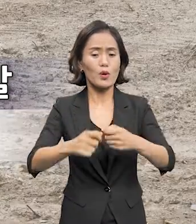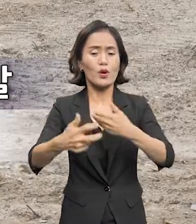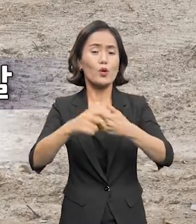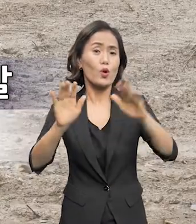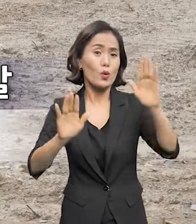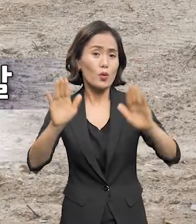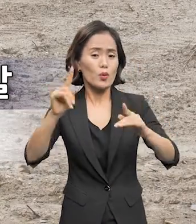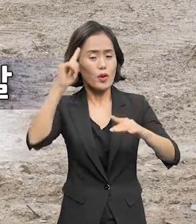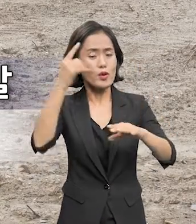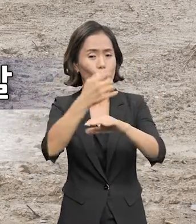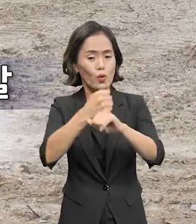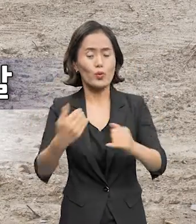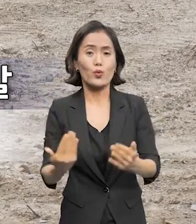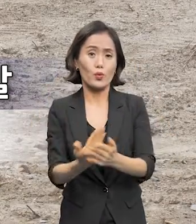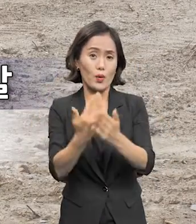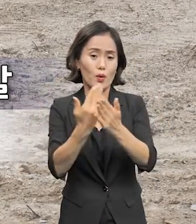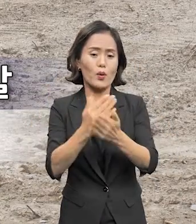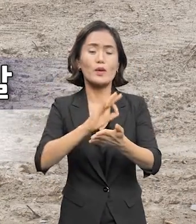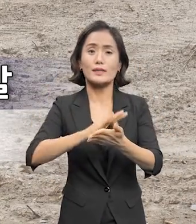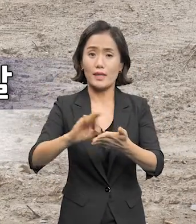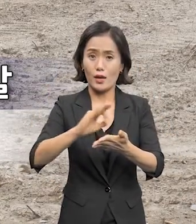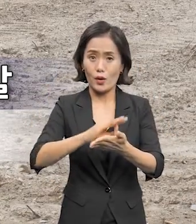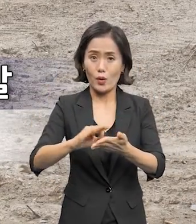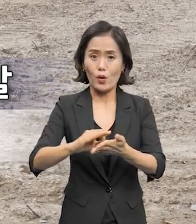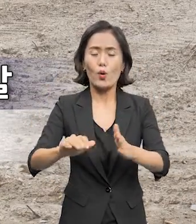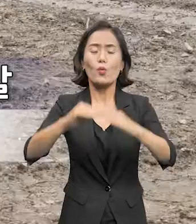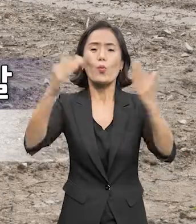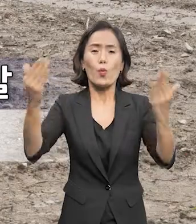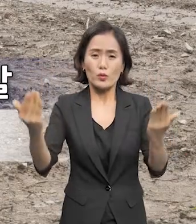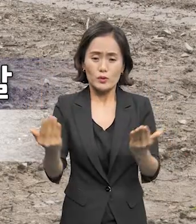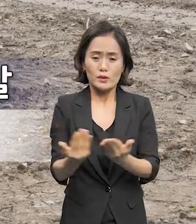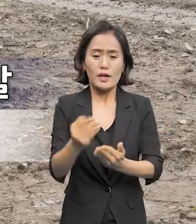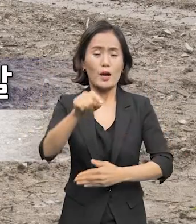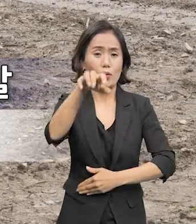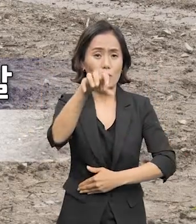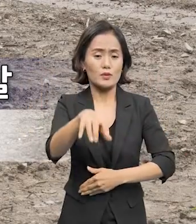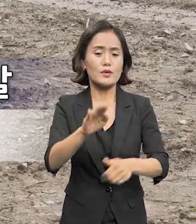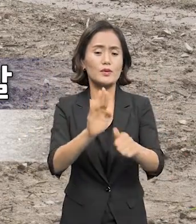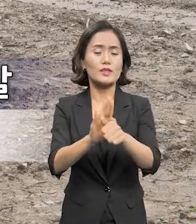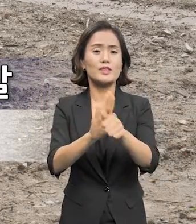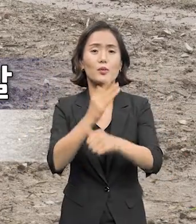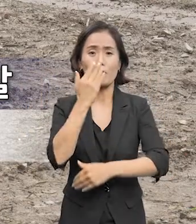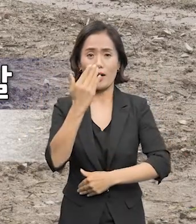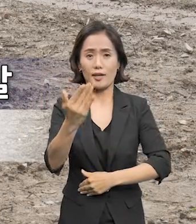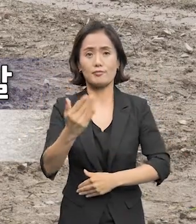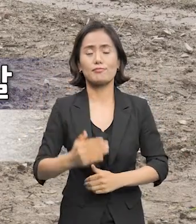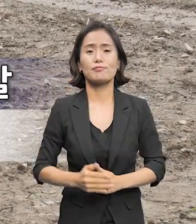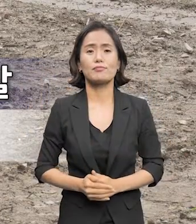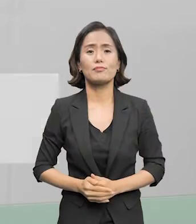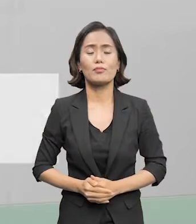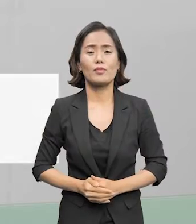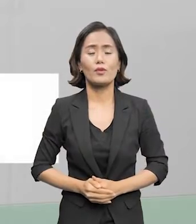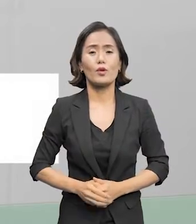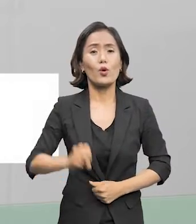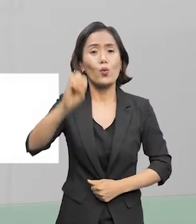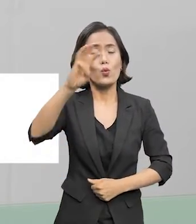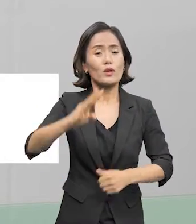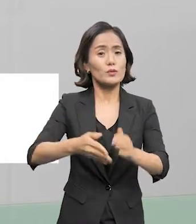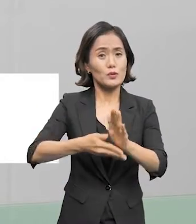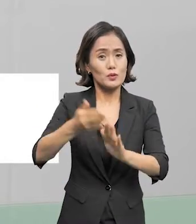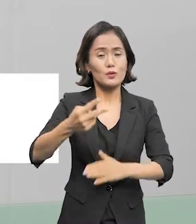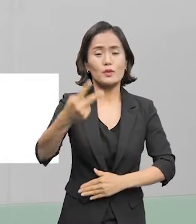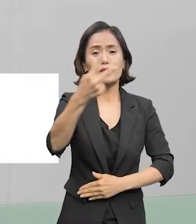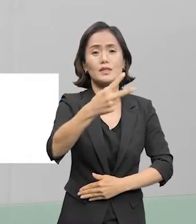마이크로 의료 로봇의 연구 개발부터 상용화까지 전 주기를 한 곳에서 지원할 수 있게 됩니다. 우리